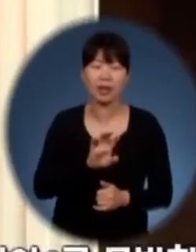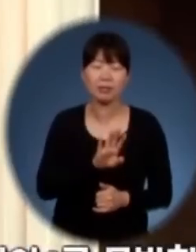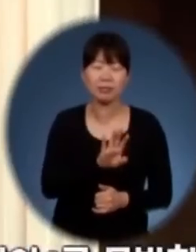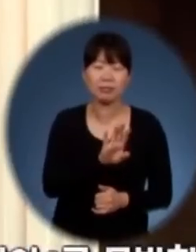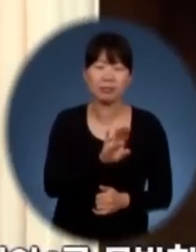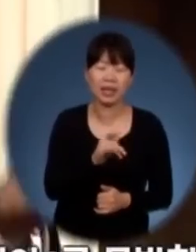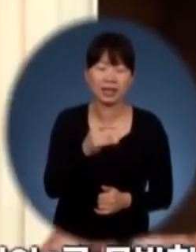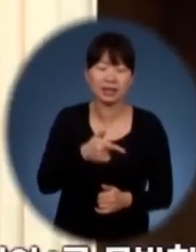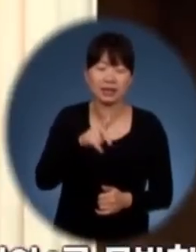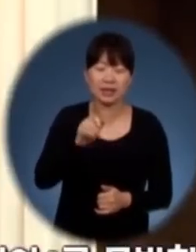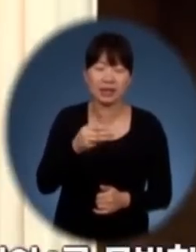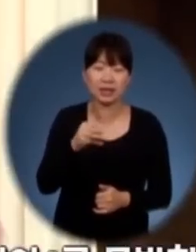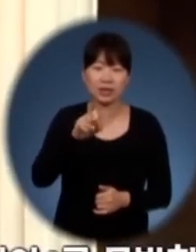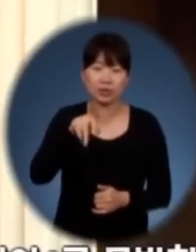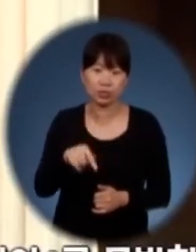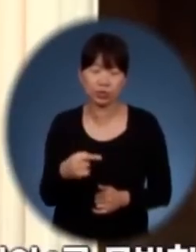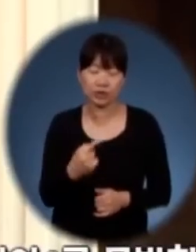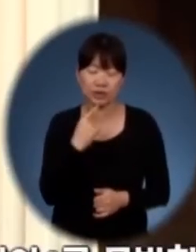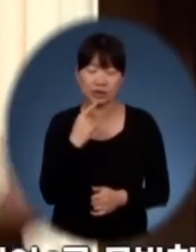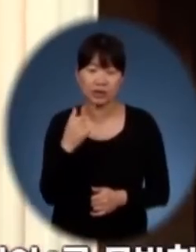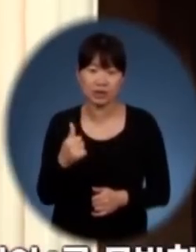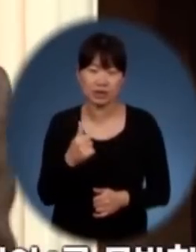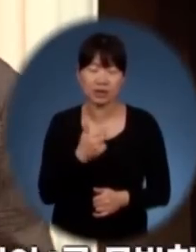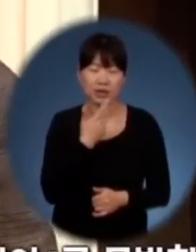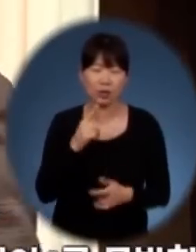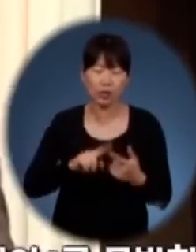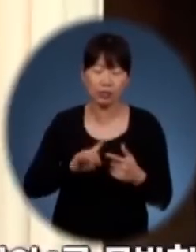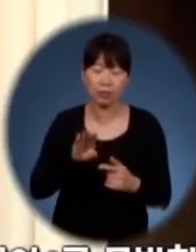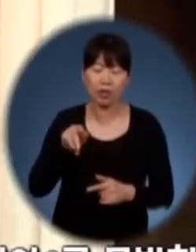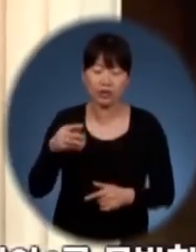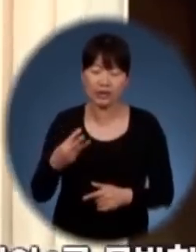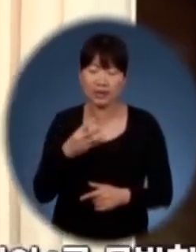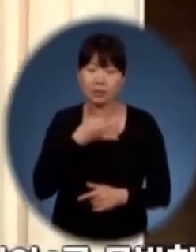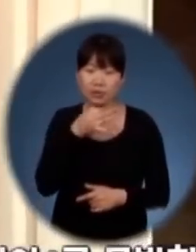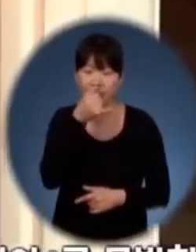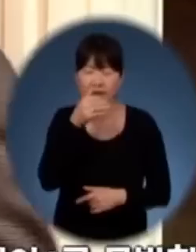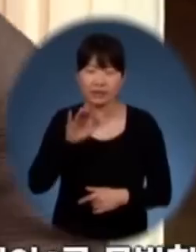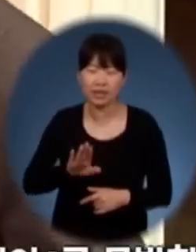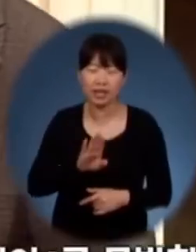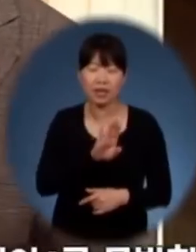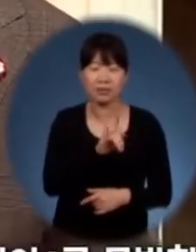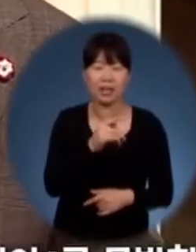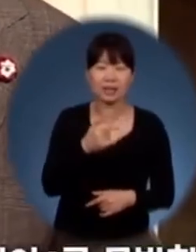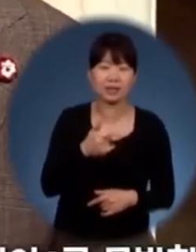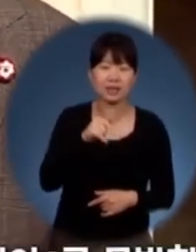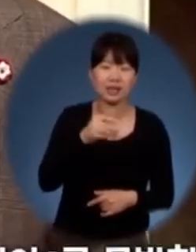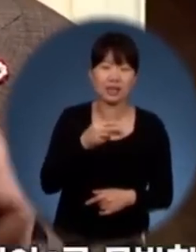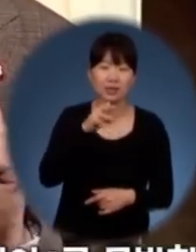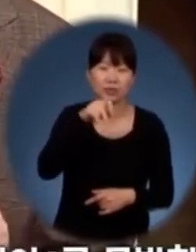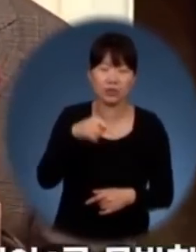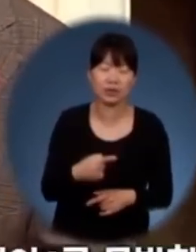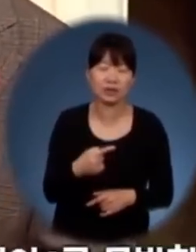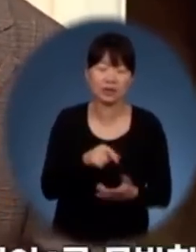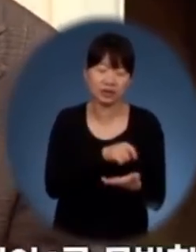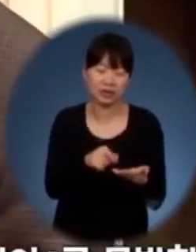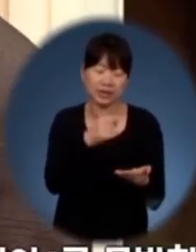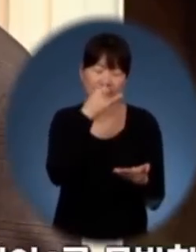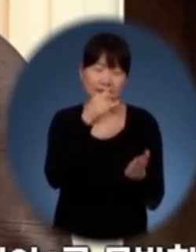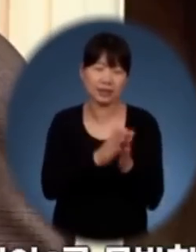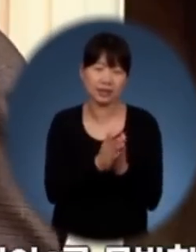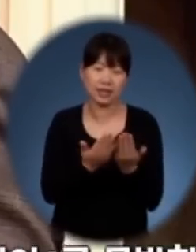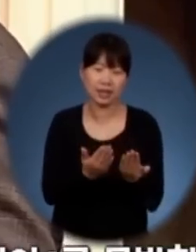뭐 베르길리우스 기도 합니다 영어로는 버리라 그러죠이 베르길리우스 쓴 책이 바로